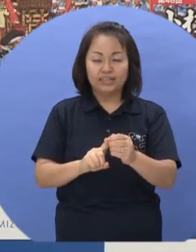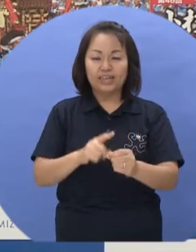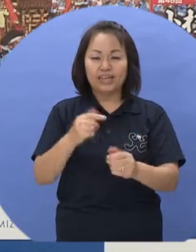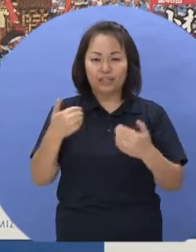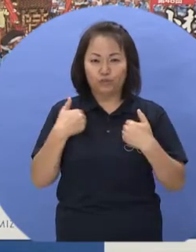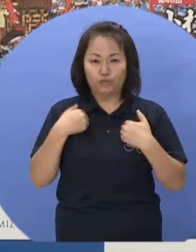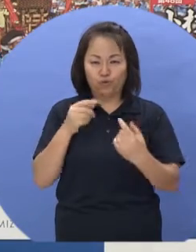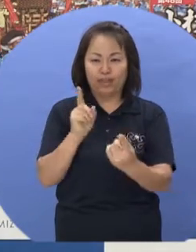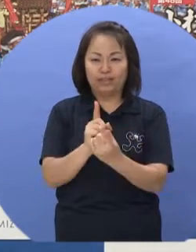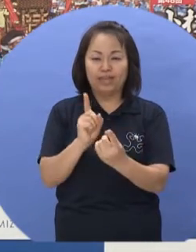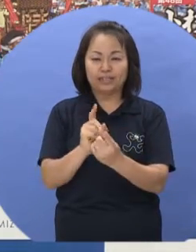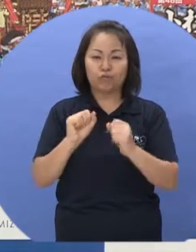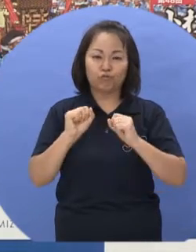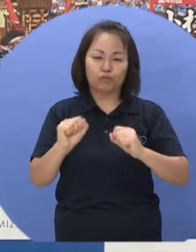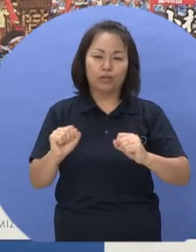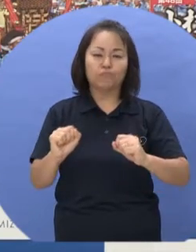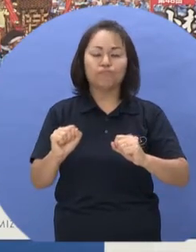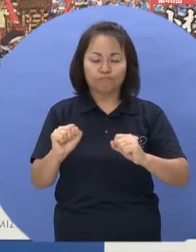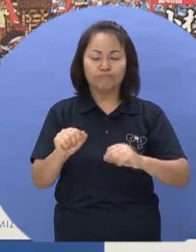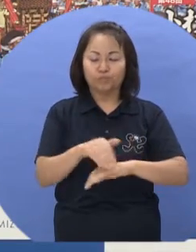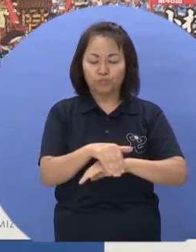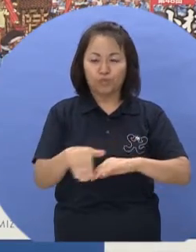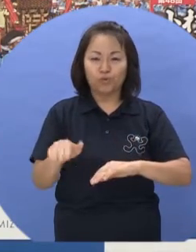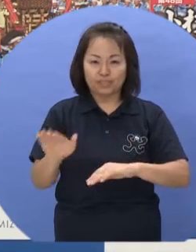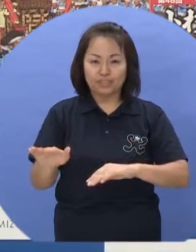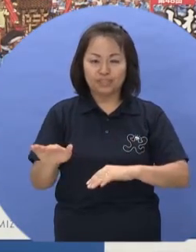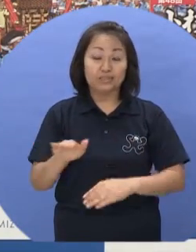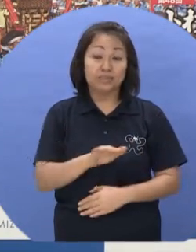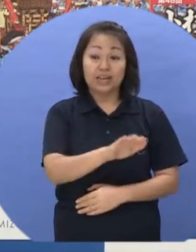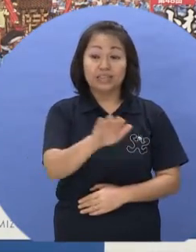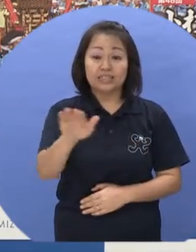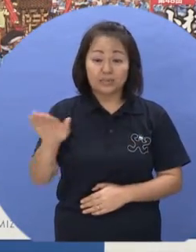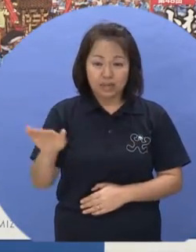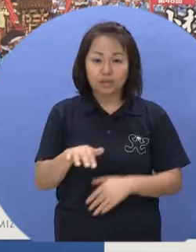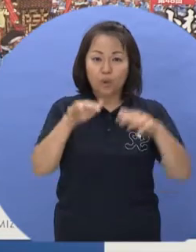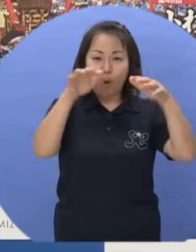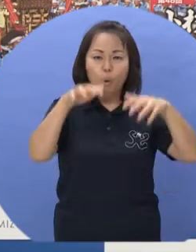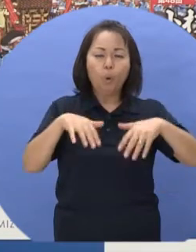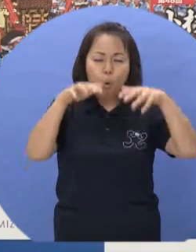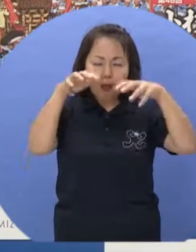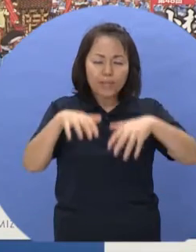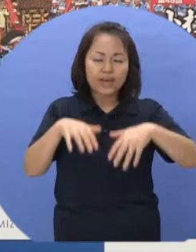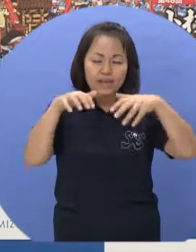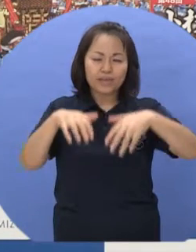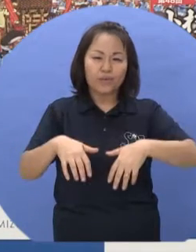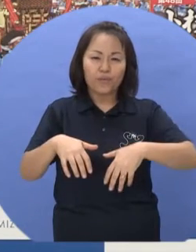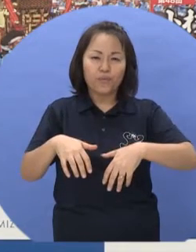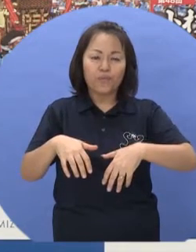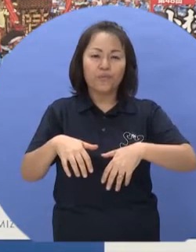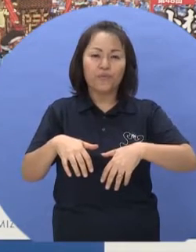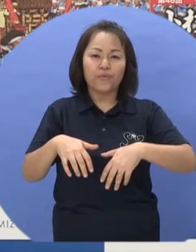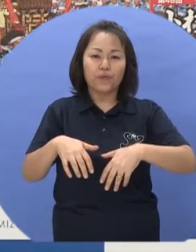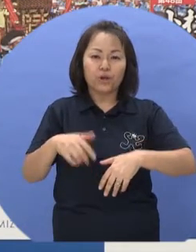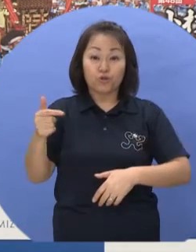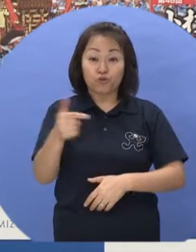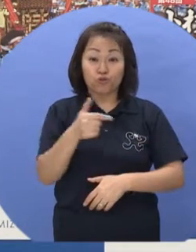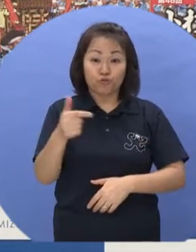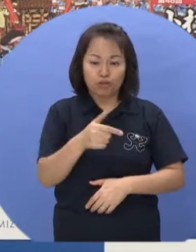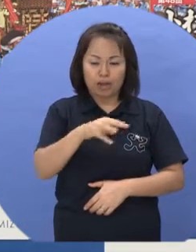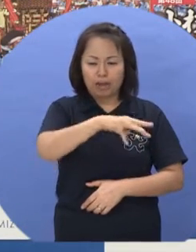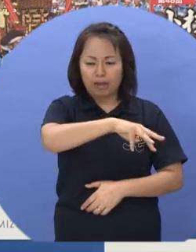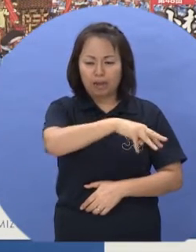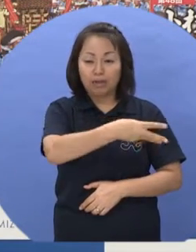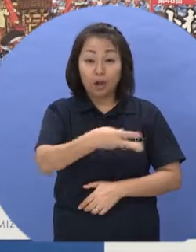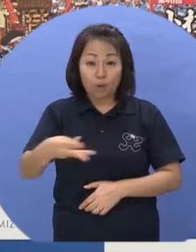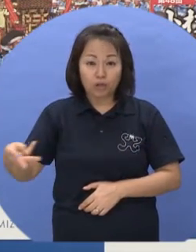取ってまいる所存でございます。市民の皆さんにおかれましても、大雨などのですね、による急な河川の増水であった